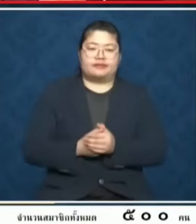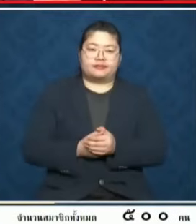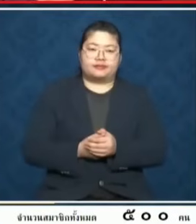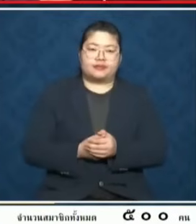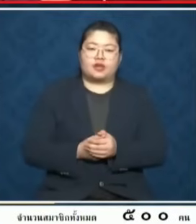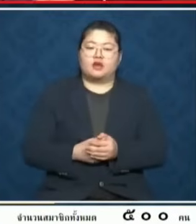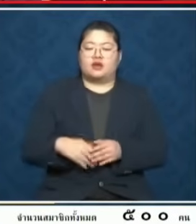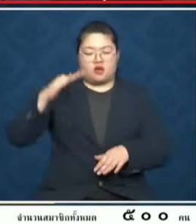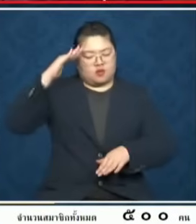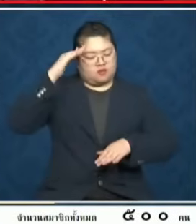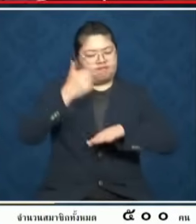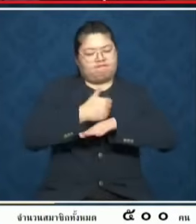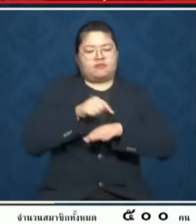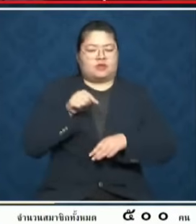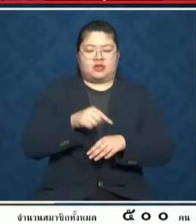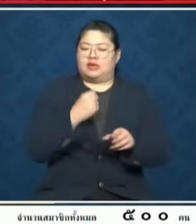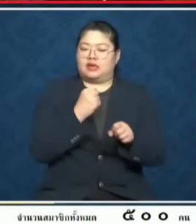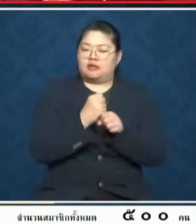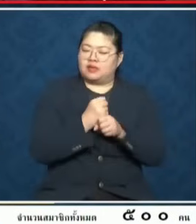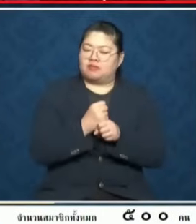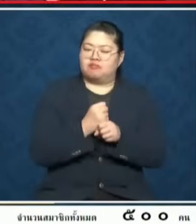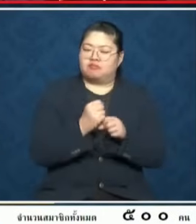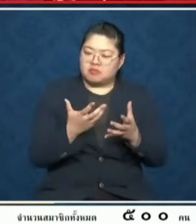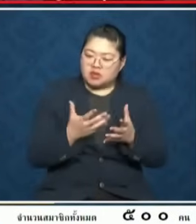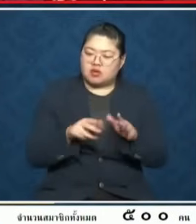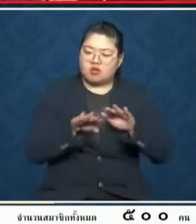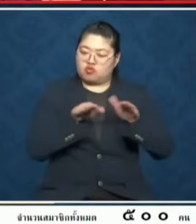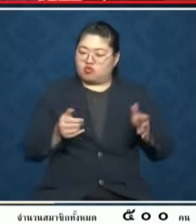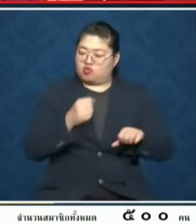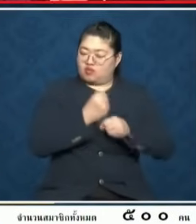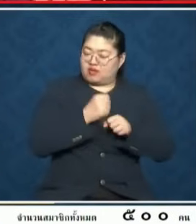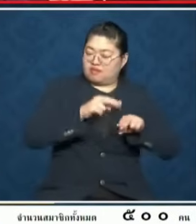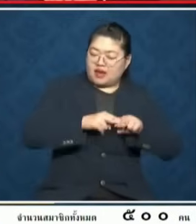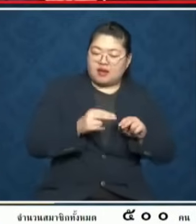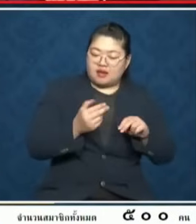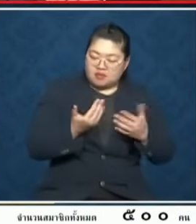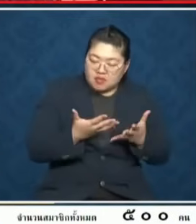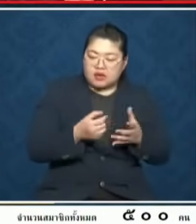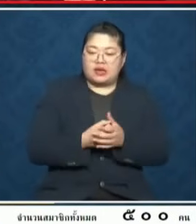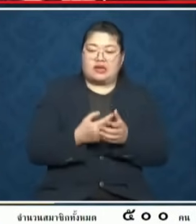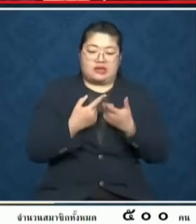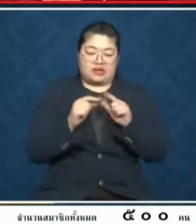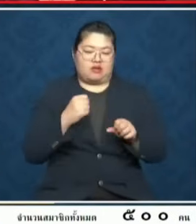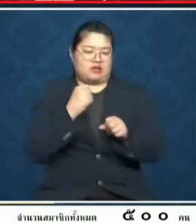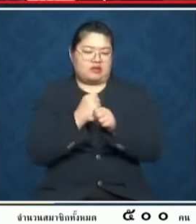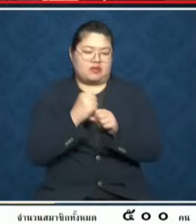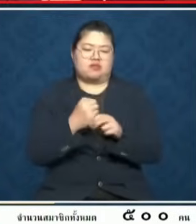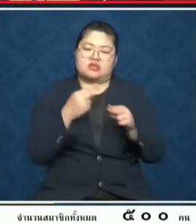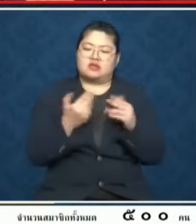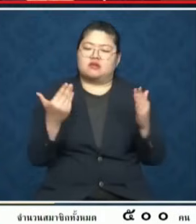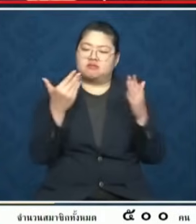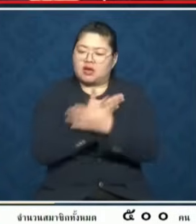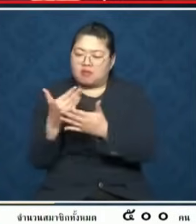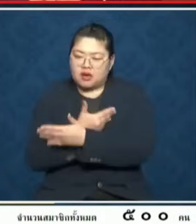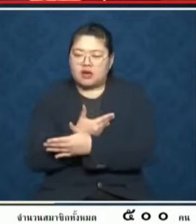นายพลเหล่านี้ไม่มีรับมอบหมายงานใดๆค่ะไม่มีโต๊ะนั่งโยกย้ายไปช่วยราชการที่นั่นบ้างที่นี่บ้างไป